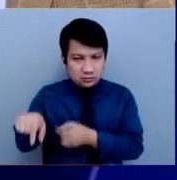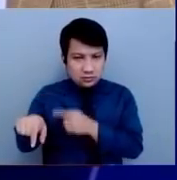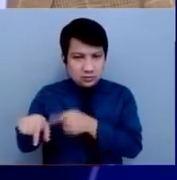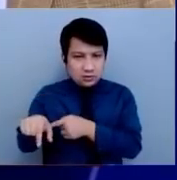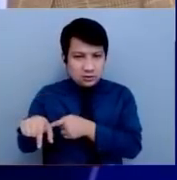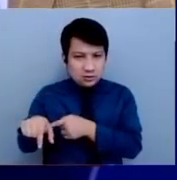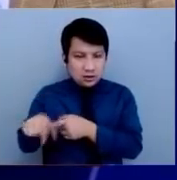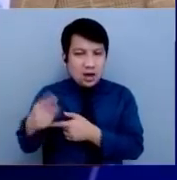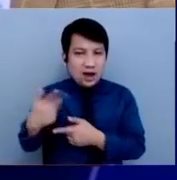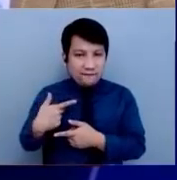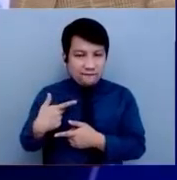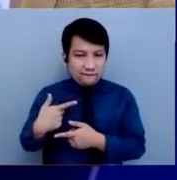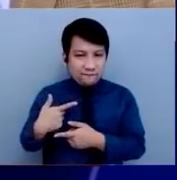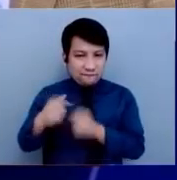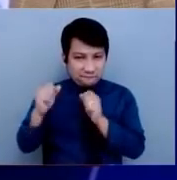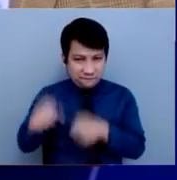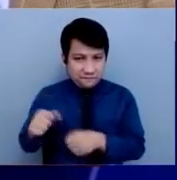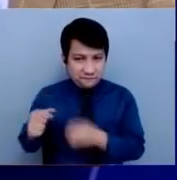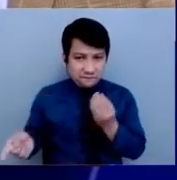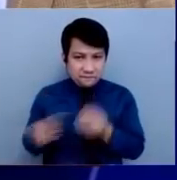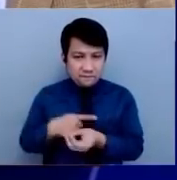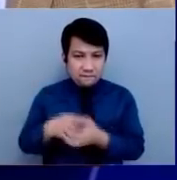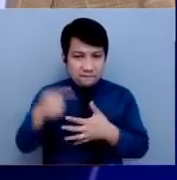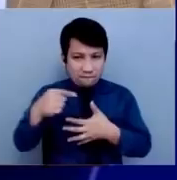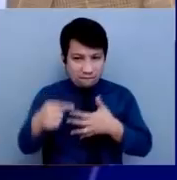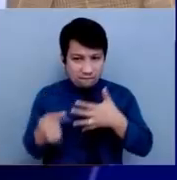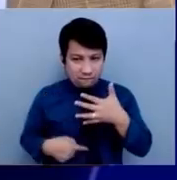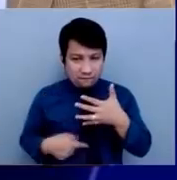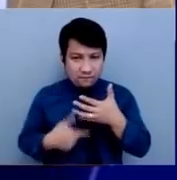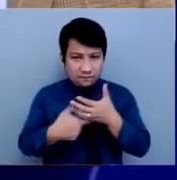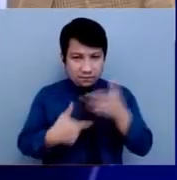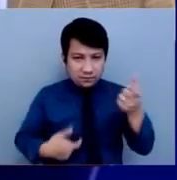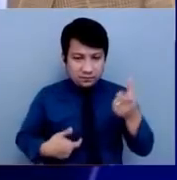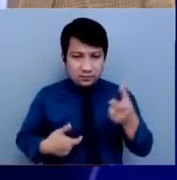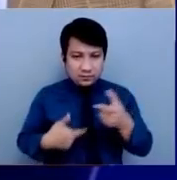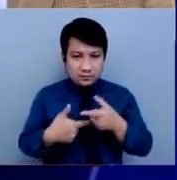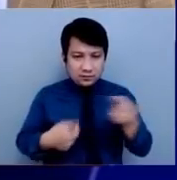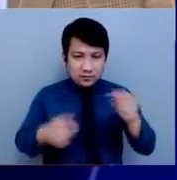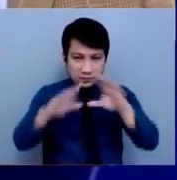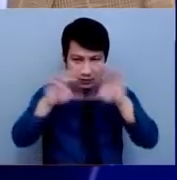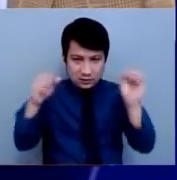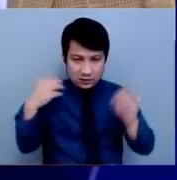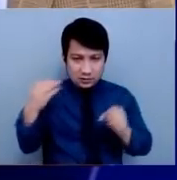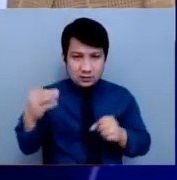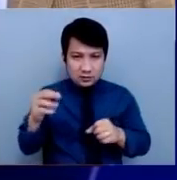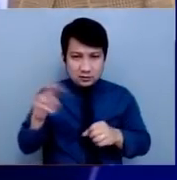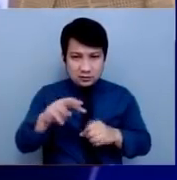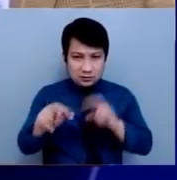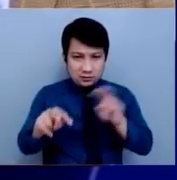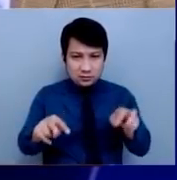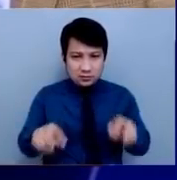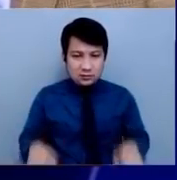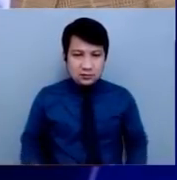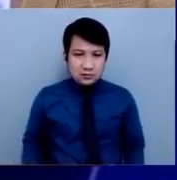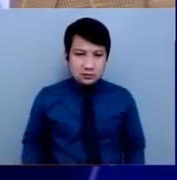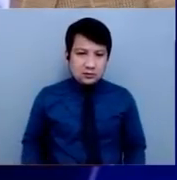pa rin. Pwede pa rin siyang matanggal dun sa listahan ng mga posibleng tumakbo sa pagka-presidente sa 2022. It's still